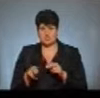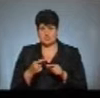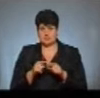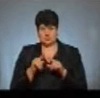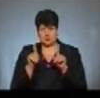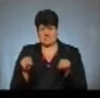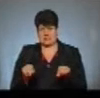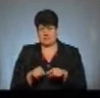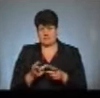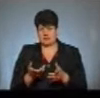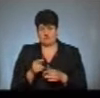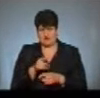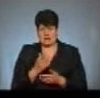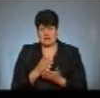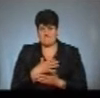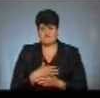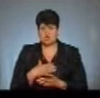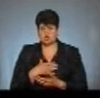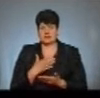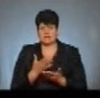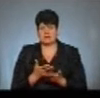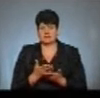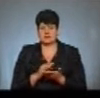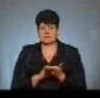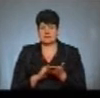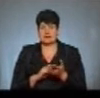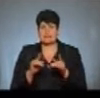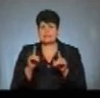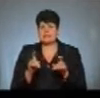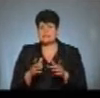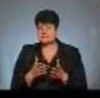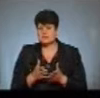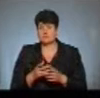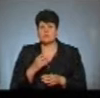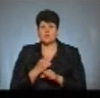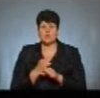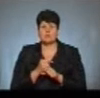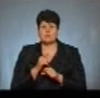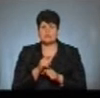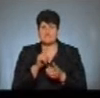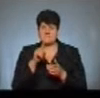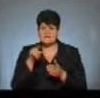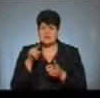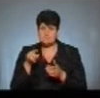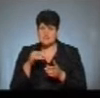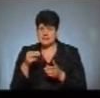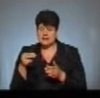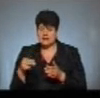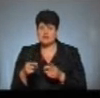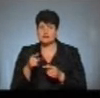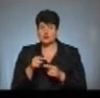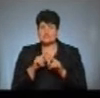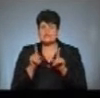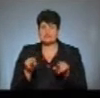сертифіката, адже він є важливий при складанні тестів. Ми там робимо відповідні відмітки. Ну і далі цей